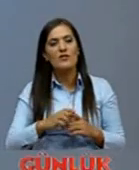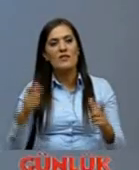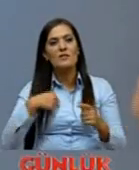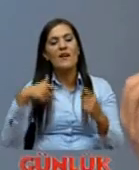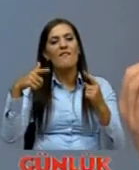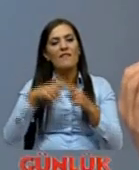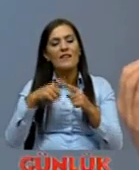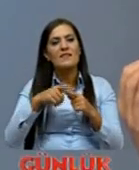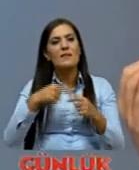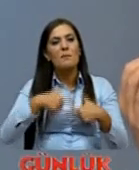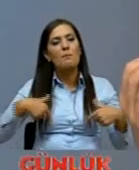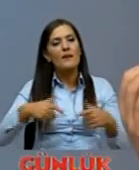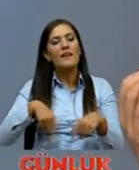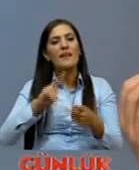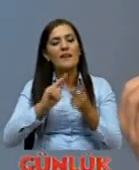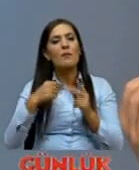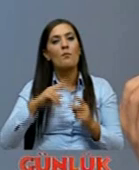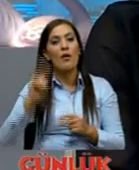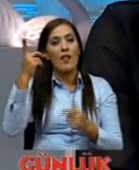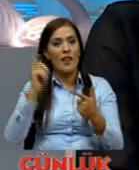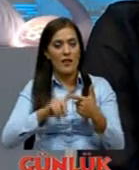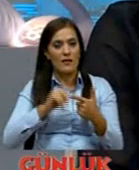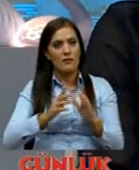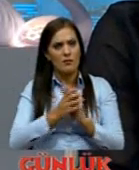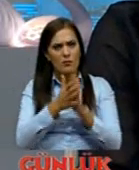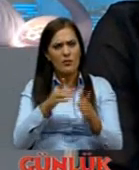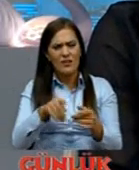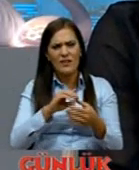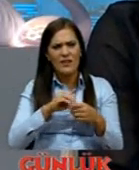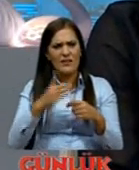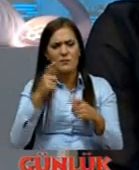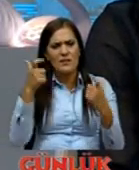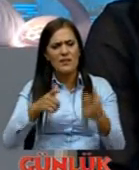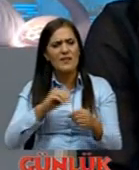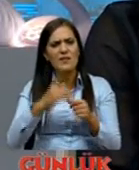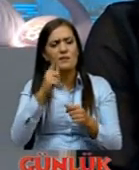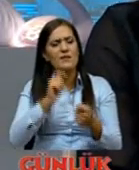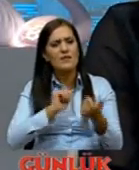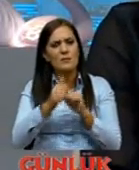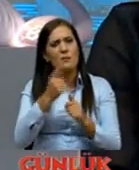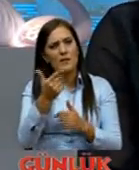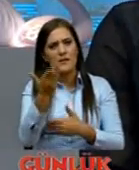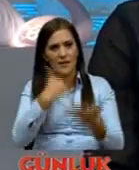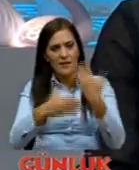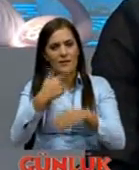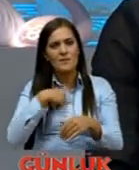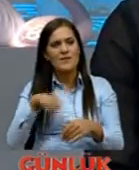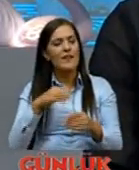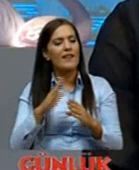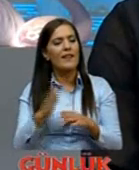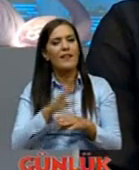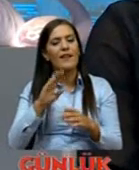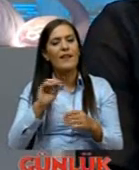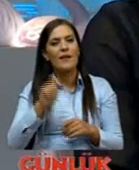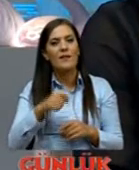Fitness Bikini Model ikincisi. Evet. Tebrik ediyoruz efendim. Bu nasıl bir ortam, nasıl bir spor? Bir anlatır mısınız bize neler